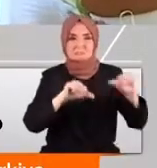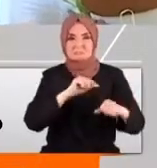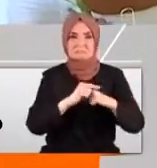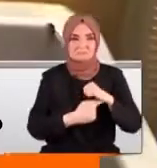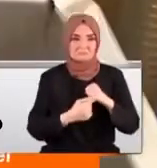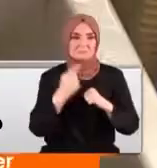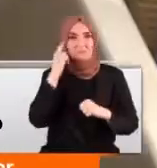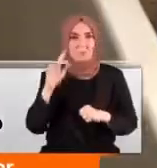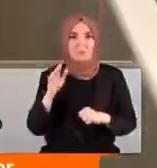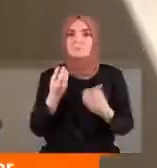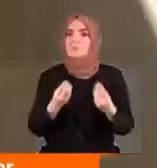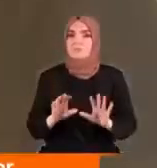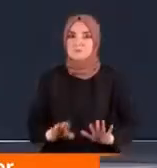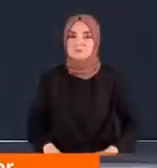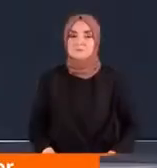mümkün değildir.